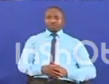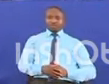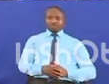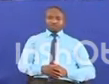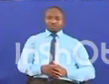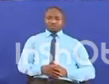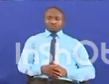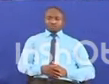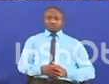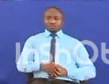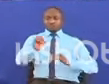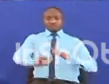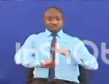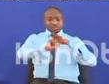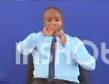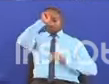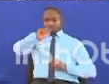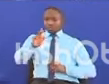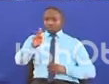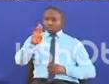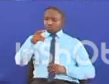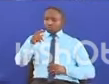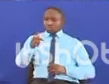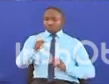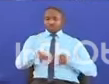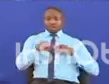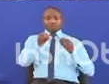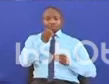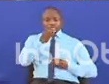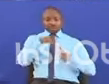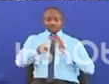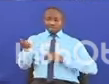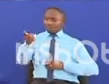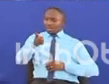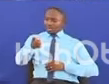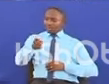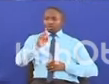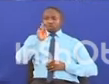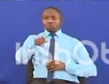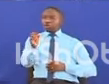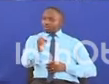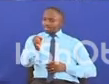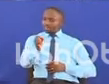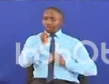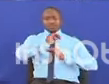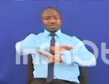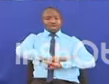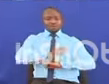Spika, naungana na Mheshimiwa Kunti, nataka nimpe taarifa pia. Katika madeni ya watumishi kuna wazee ambao